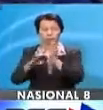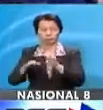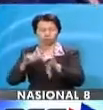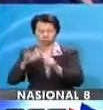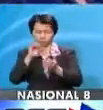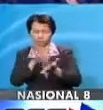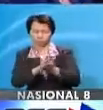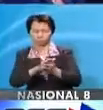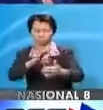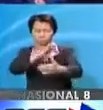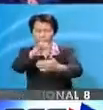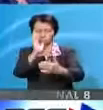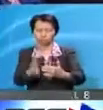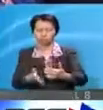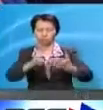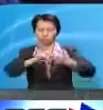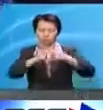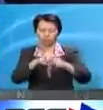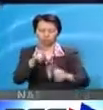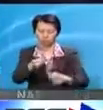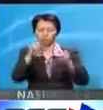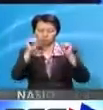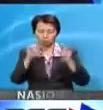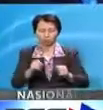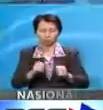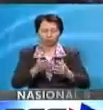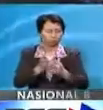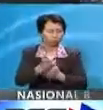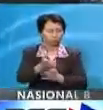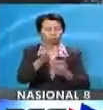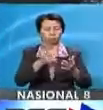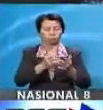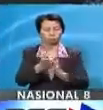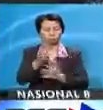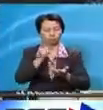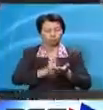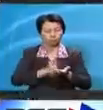yakin penyelesaian kepada masalah berkenaan hanya boleh dirintis melalui